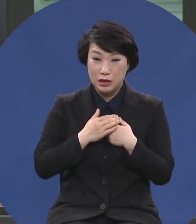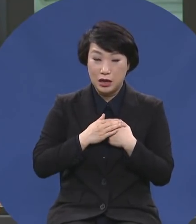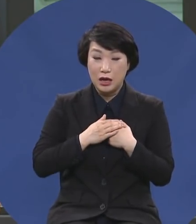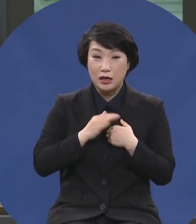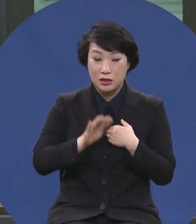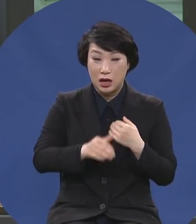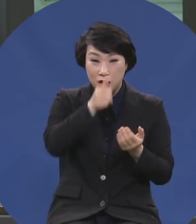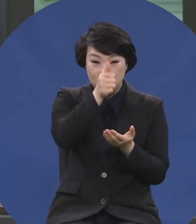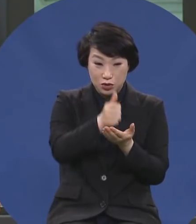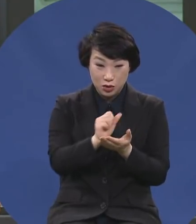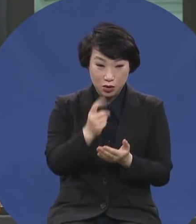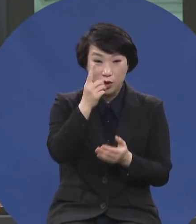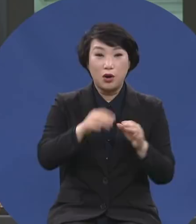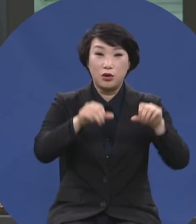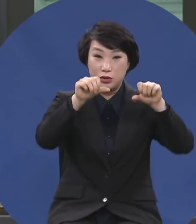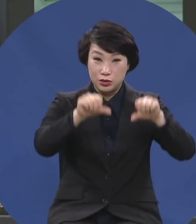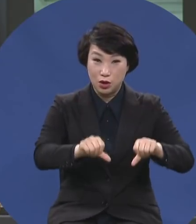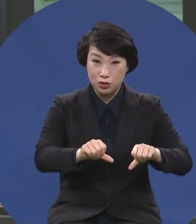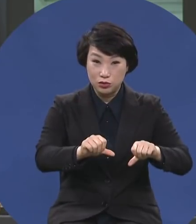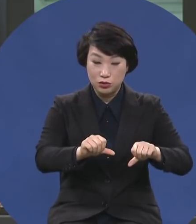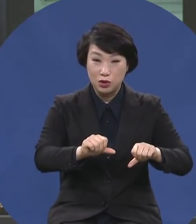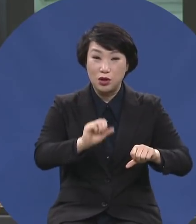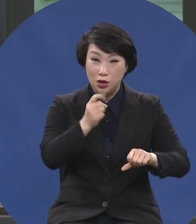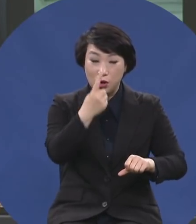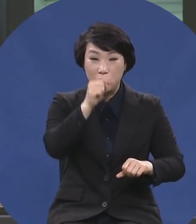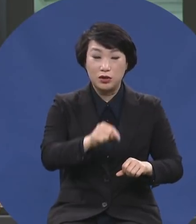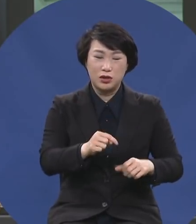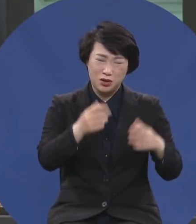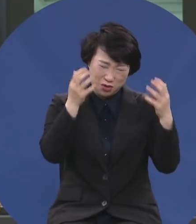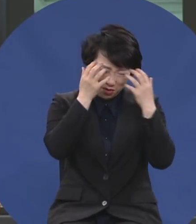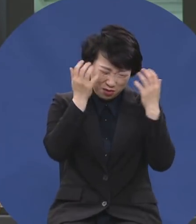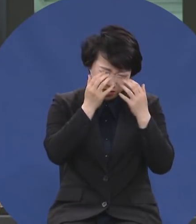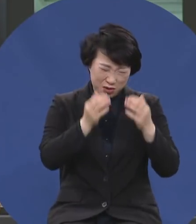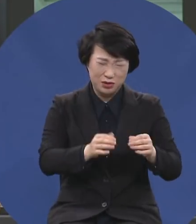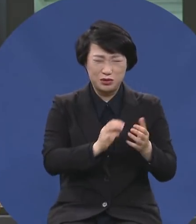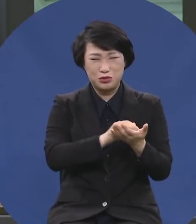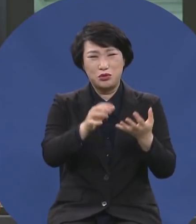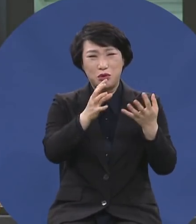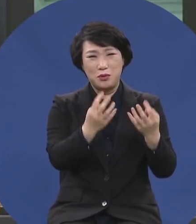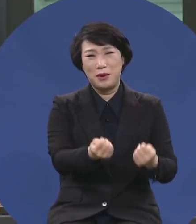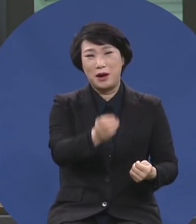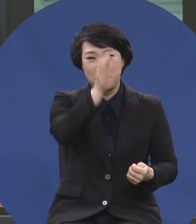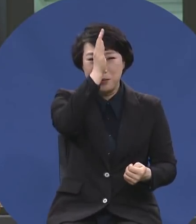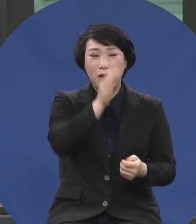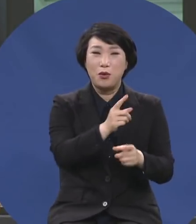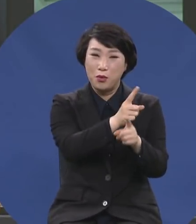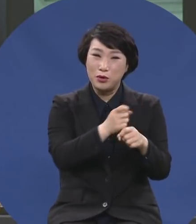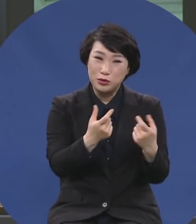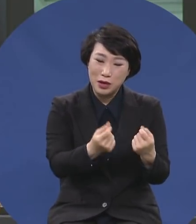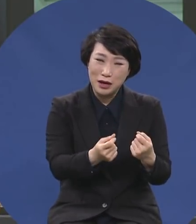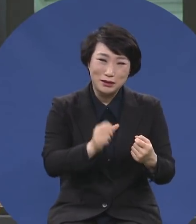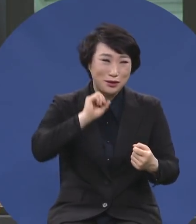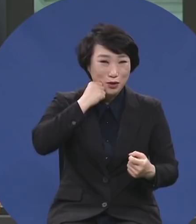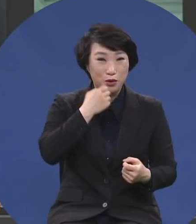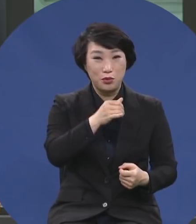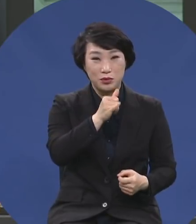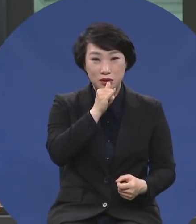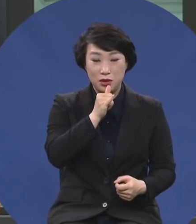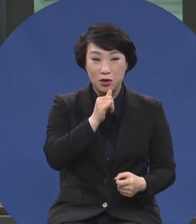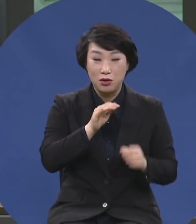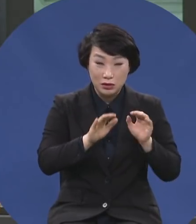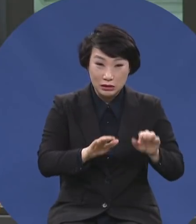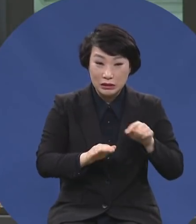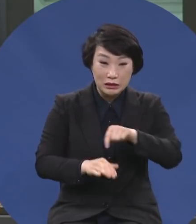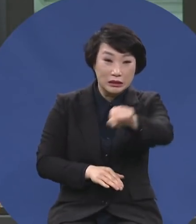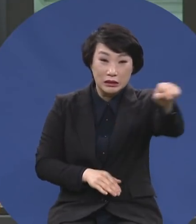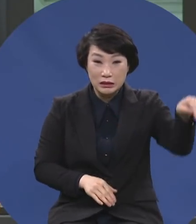죄로 오는 저주로부터 당하는 온갖 질병, 원수 같은 고통,